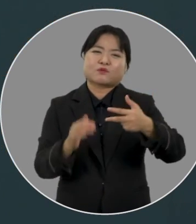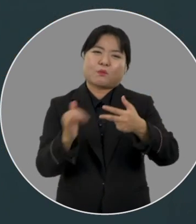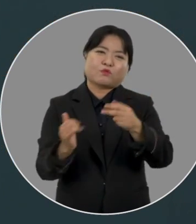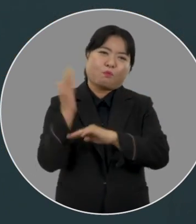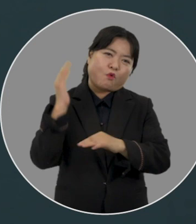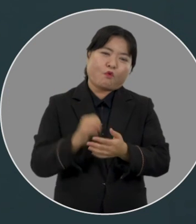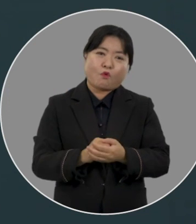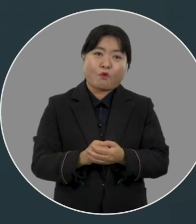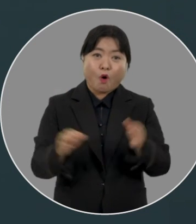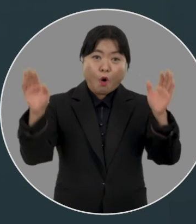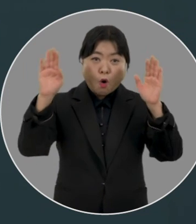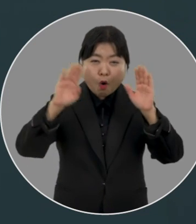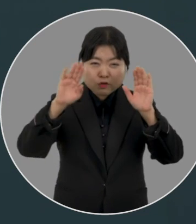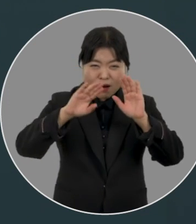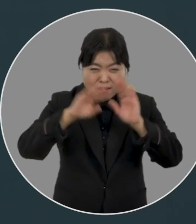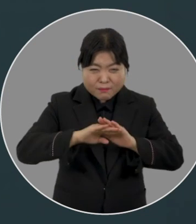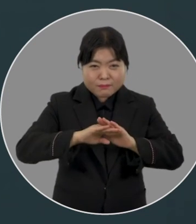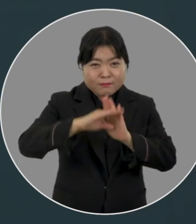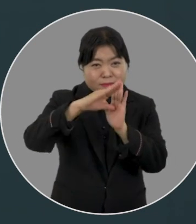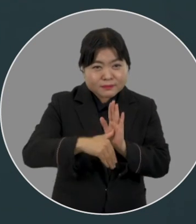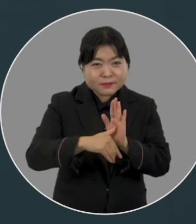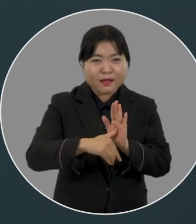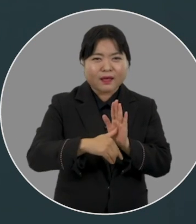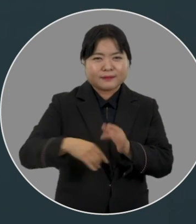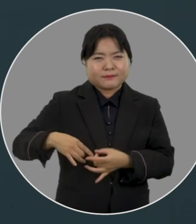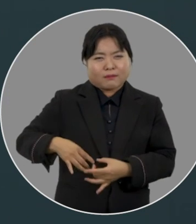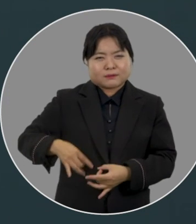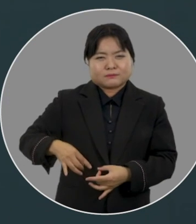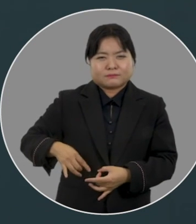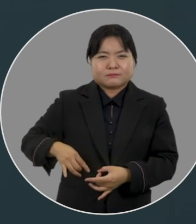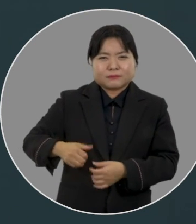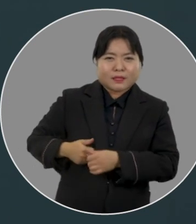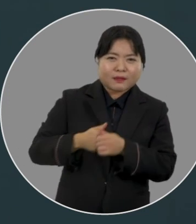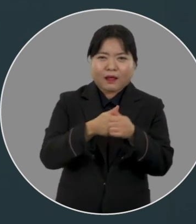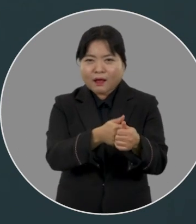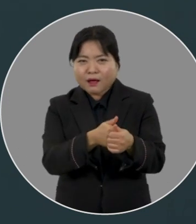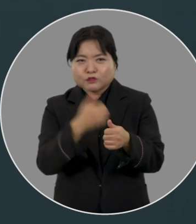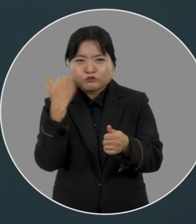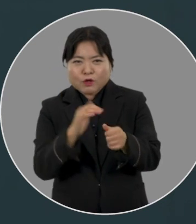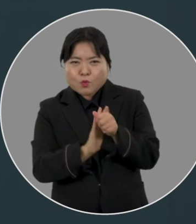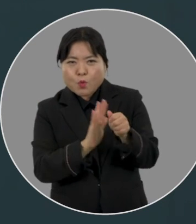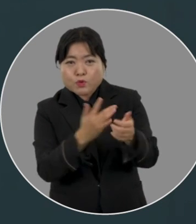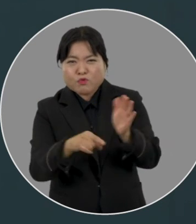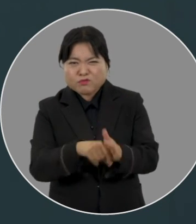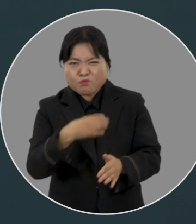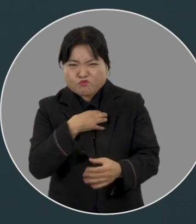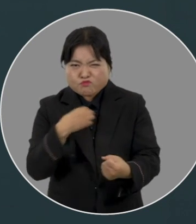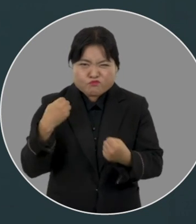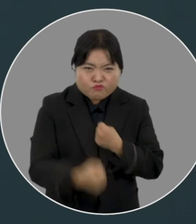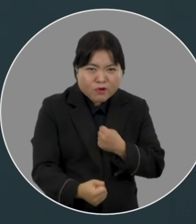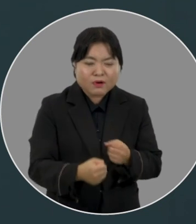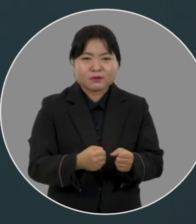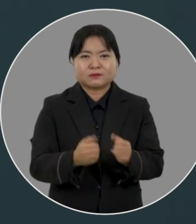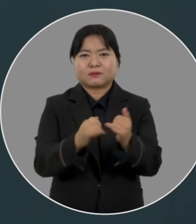바로 어둠 캄캄했던 순간에 양심의 목소리에 따라서 누군가를 돕기 위해서